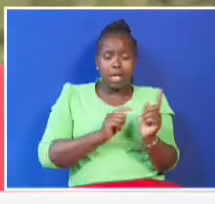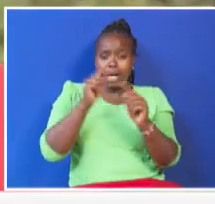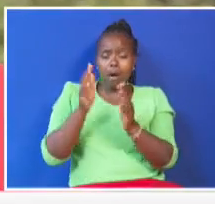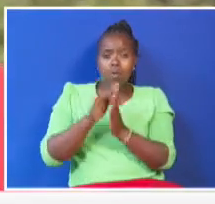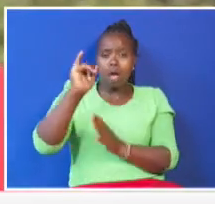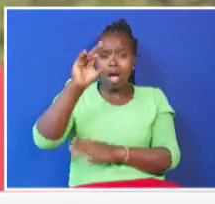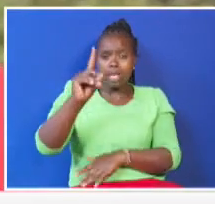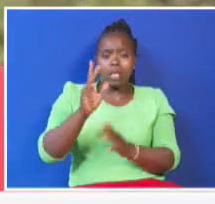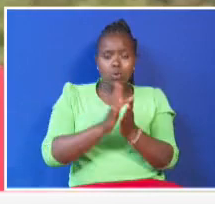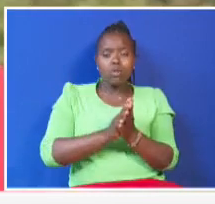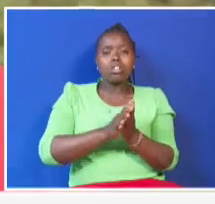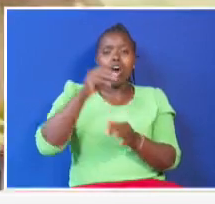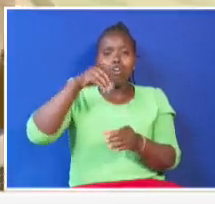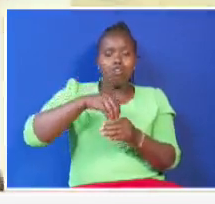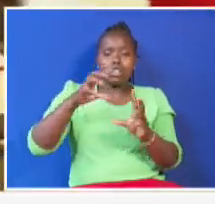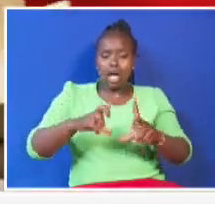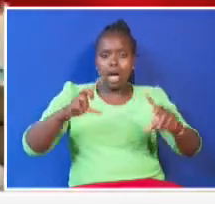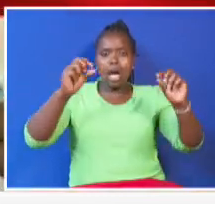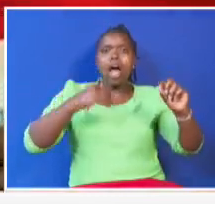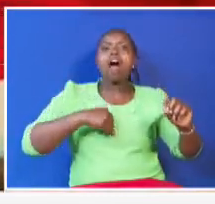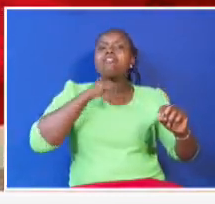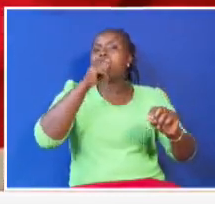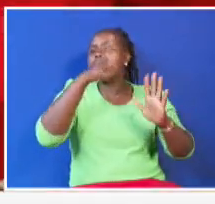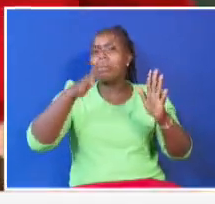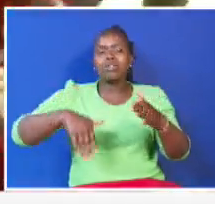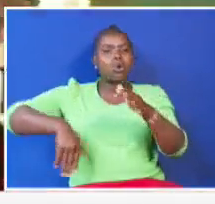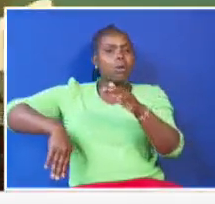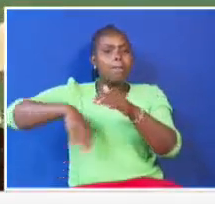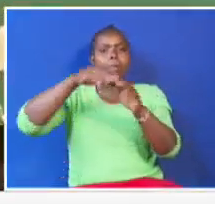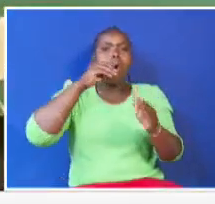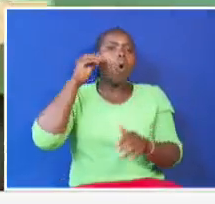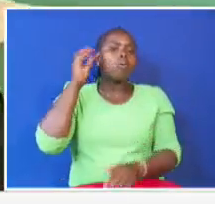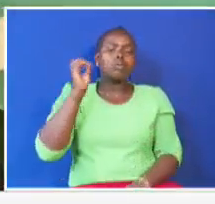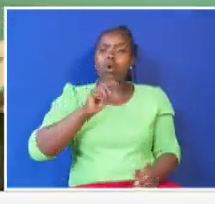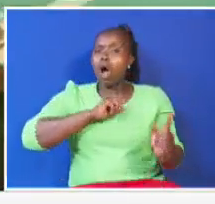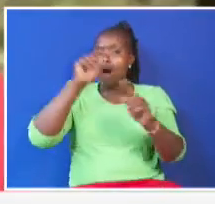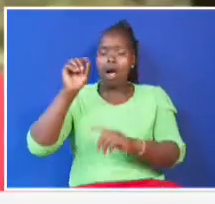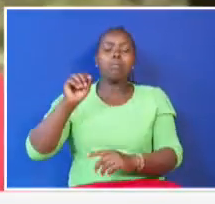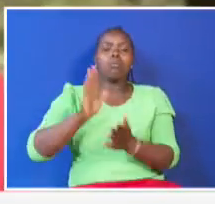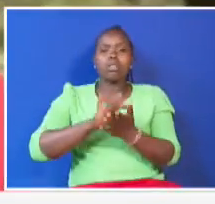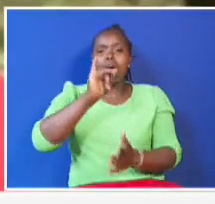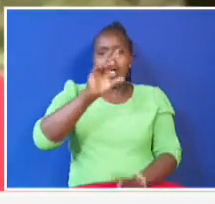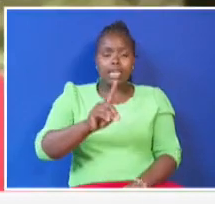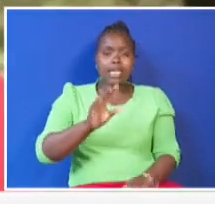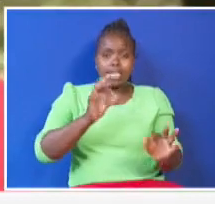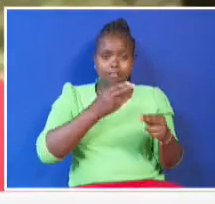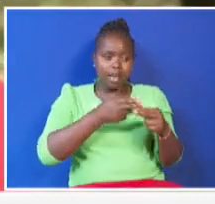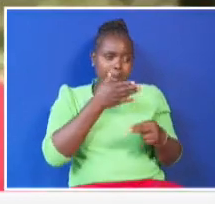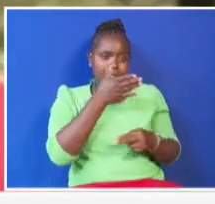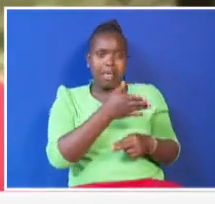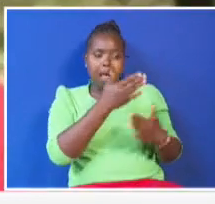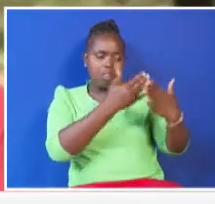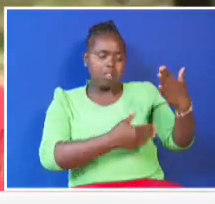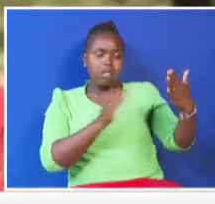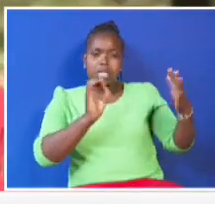na kuja na voters card. Hakuna mtu anarudishwa nyumbani, kwa hivyo nataka kuhakikisheni ya kwamba kuja na ID na voters card. Na hata kama jina lako haliko kwa